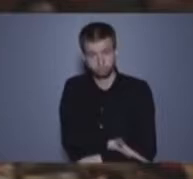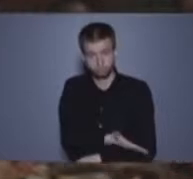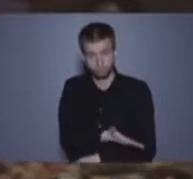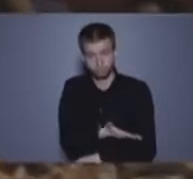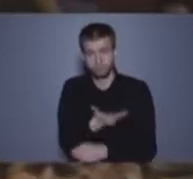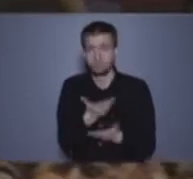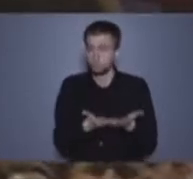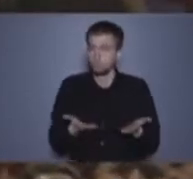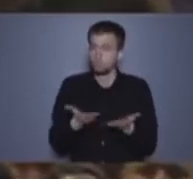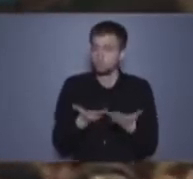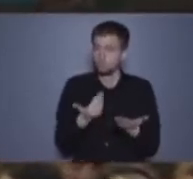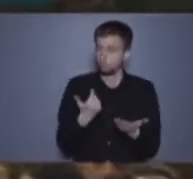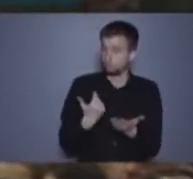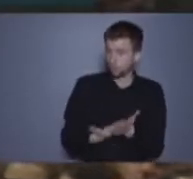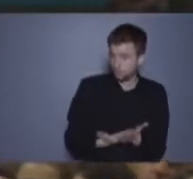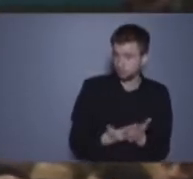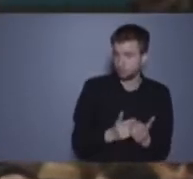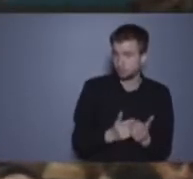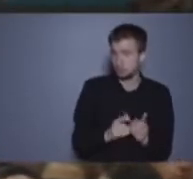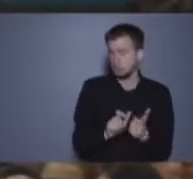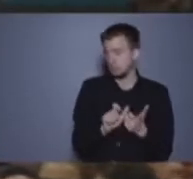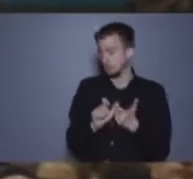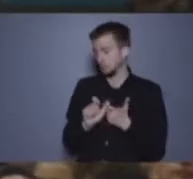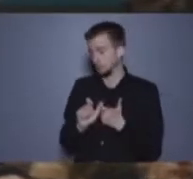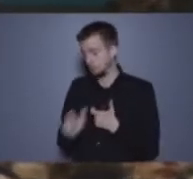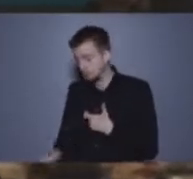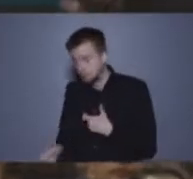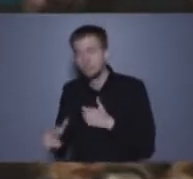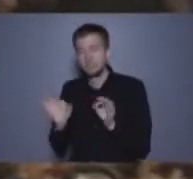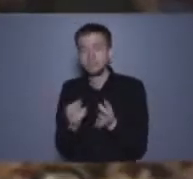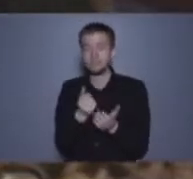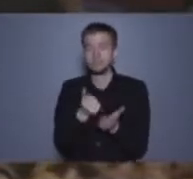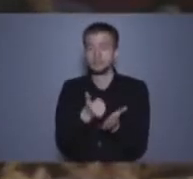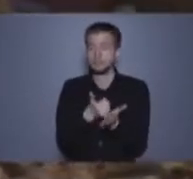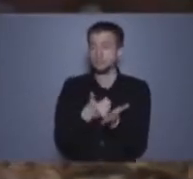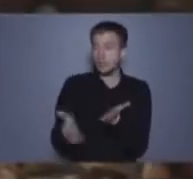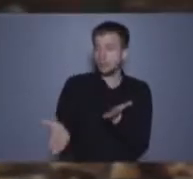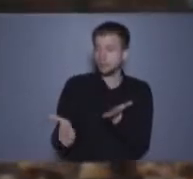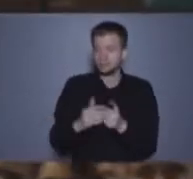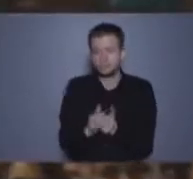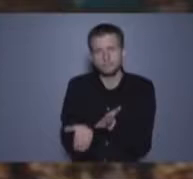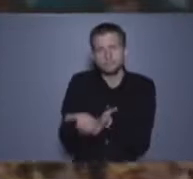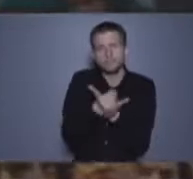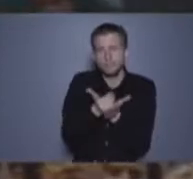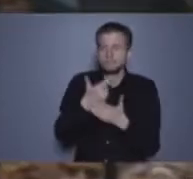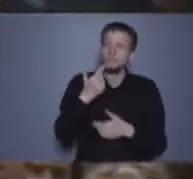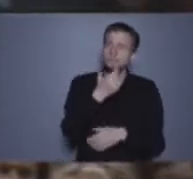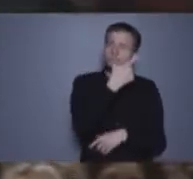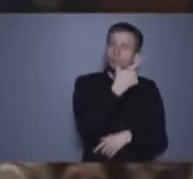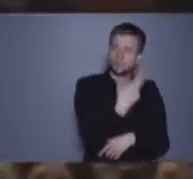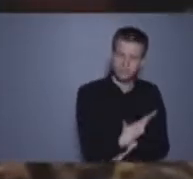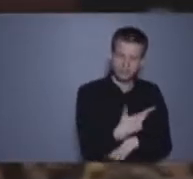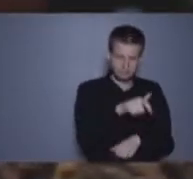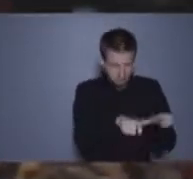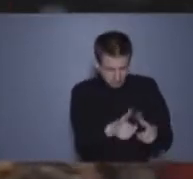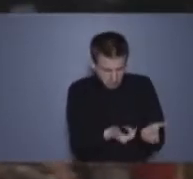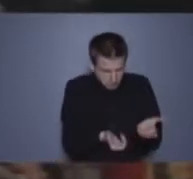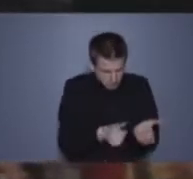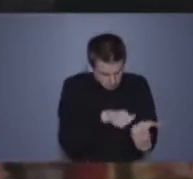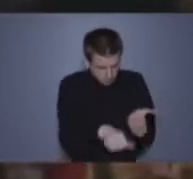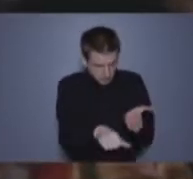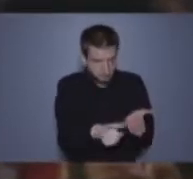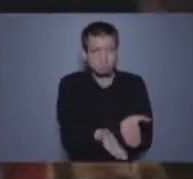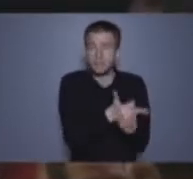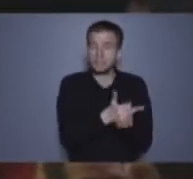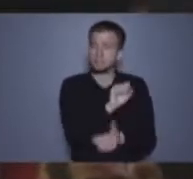ensuite, se combine sur le plan du salaire. 2/3 des salariés payés au SMIC sont des femmes. Si